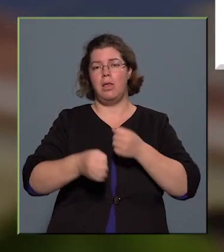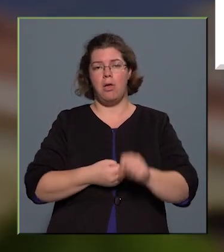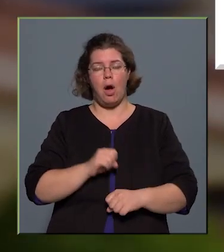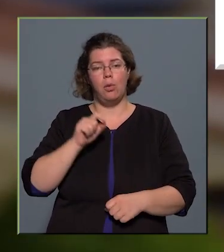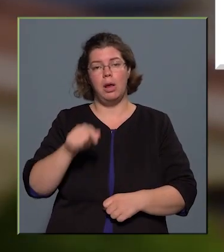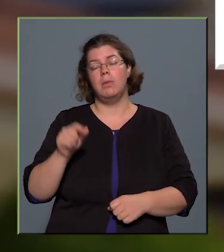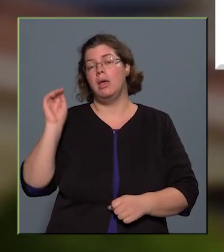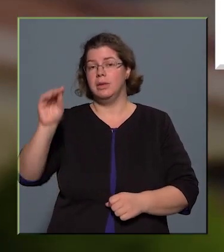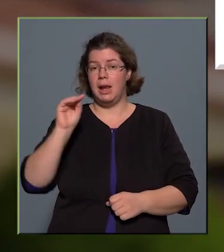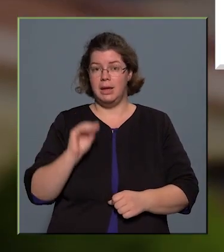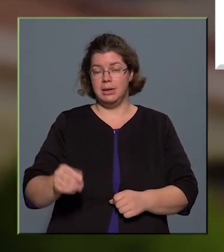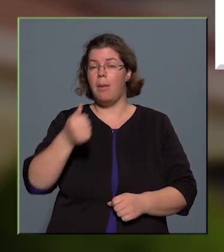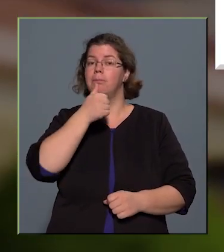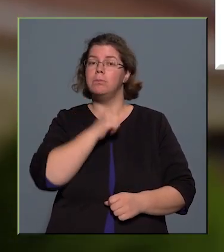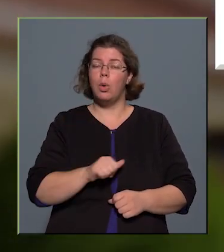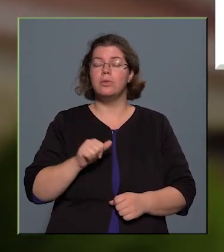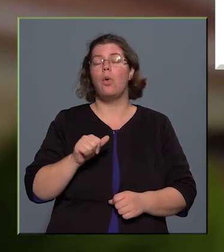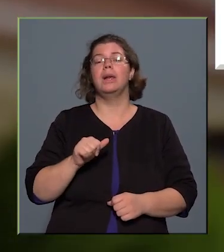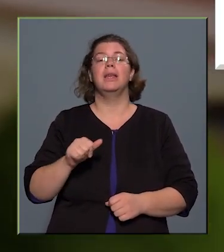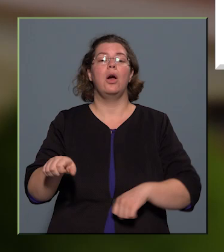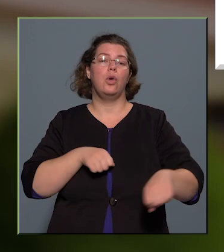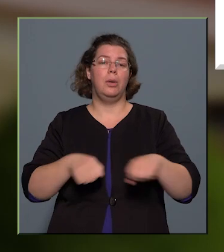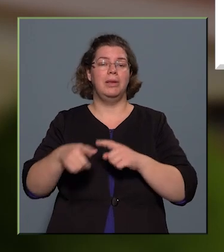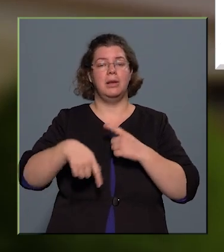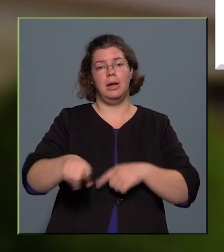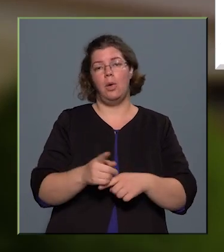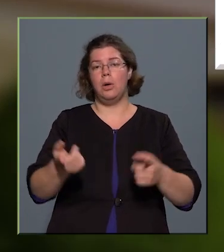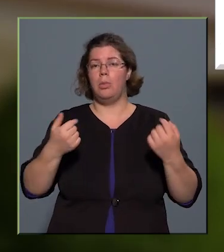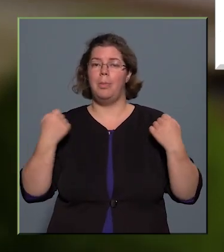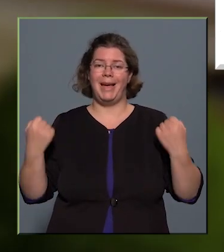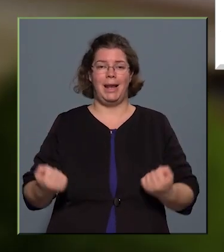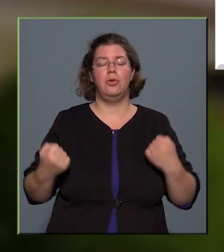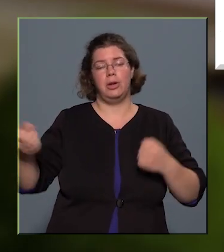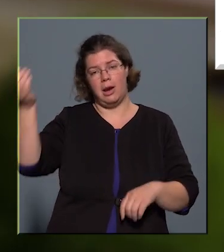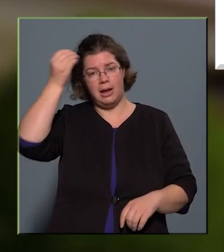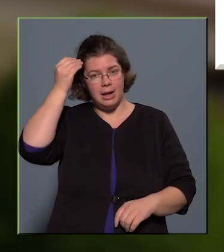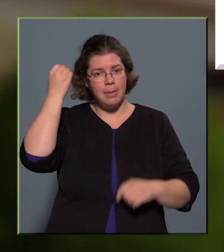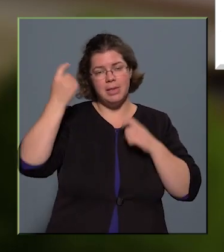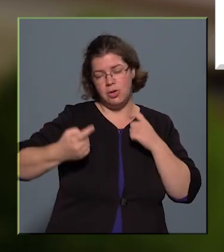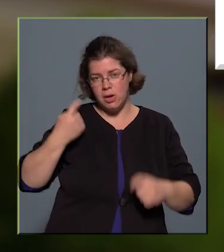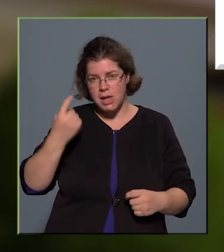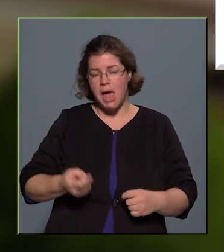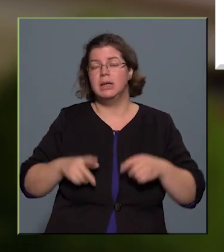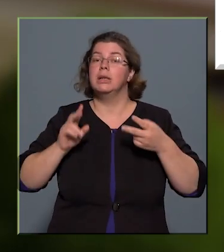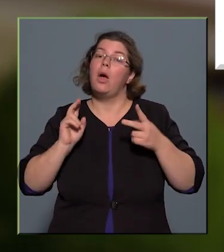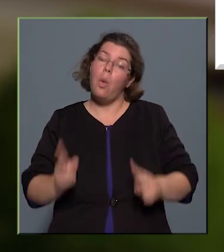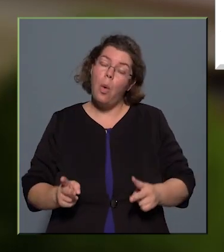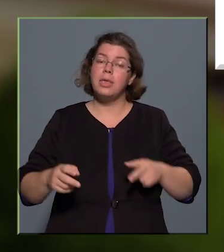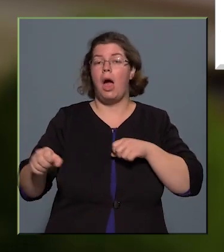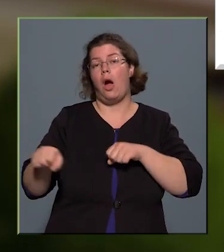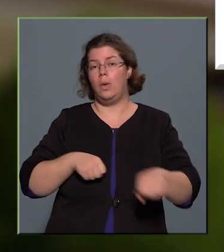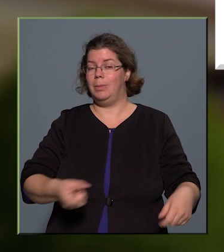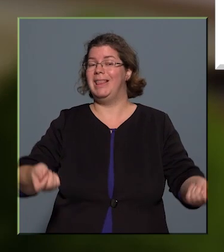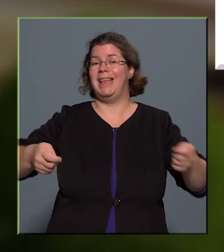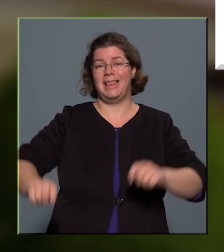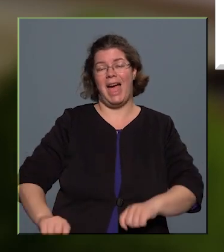azt jelenti a portfólió kormányzati körből megerősített értelmezése szerint, hogy a kormány lezárja